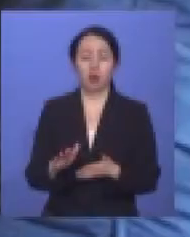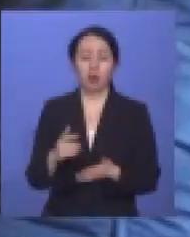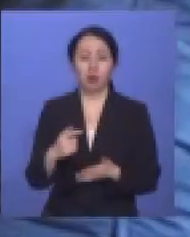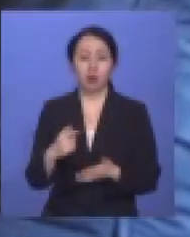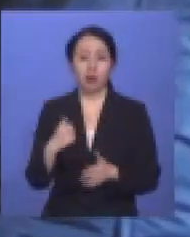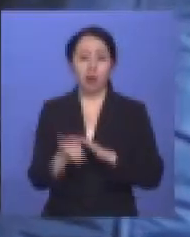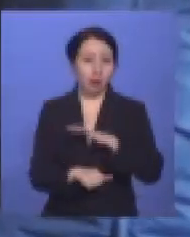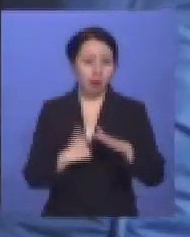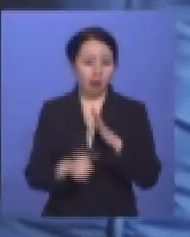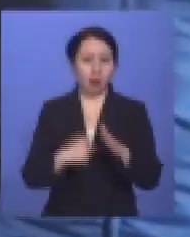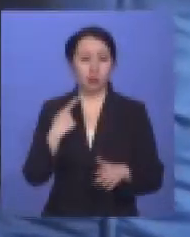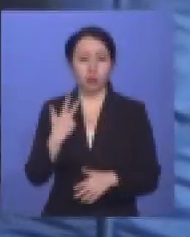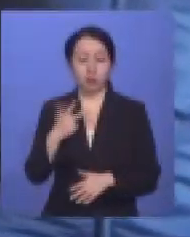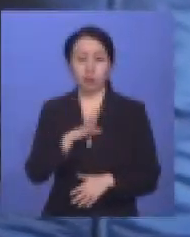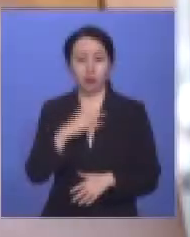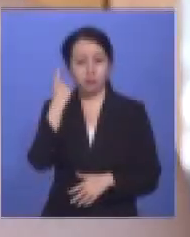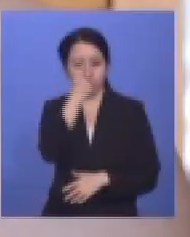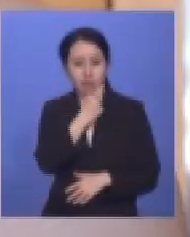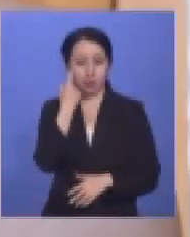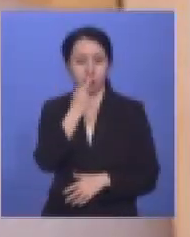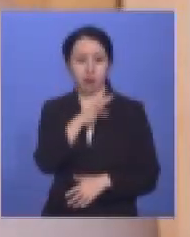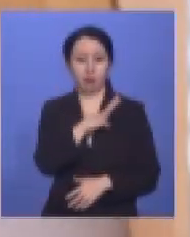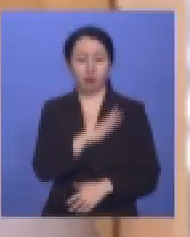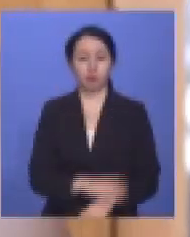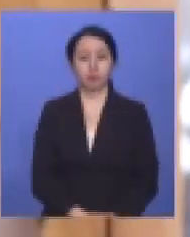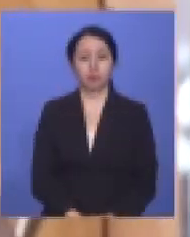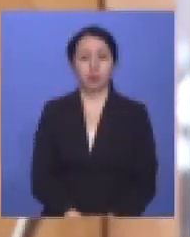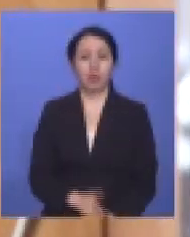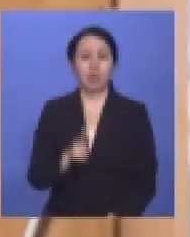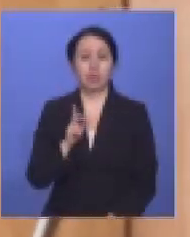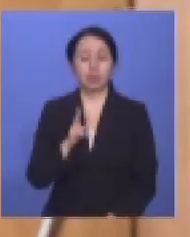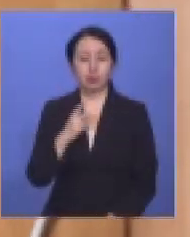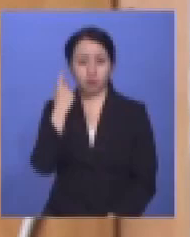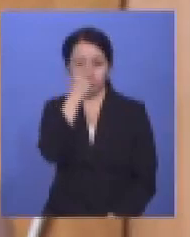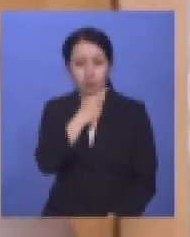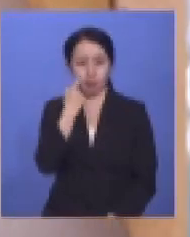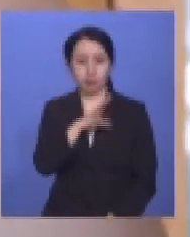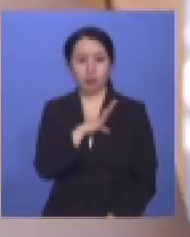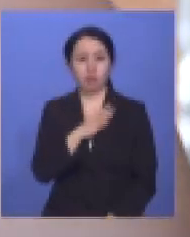Троих полицейские застали в состоянии опьянения. А спиртное с кем сегодня употребляли? Уже.